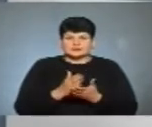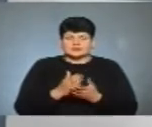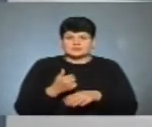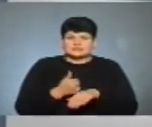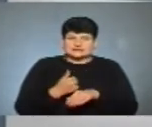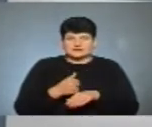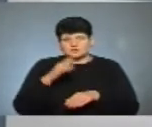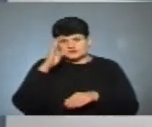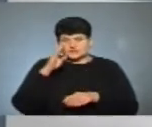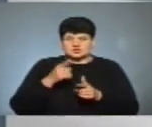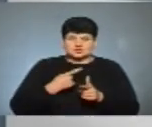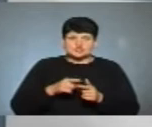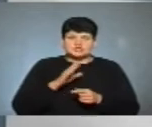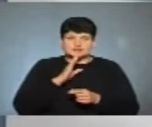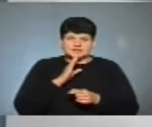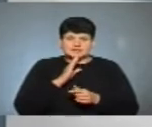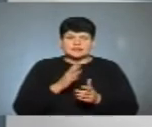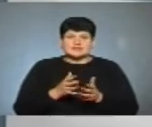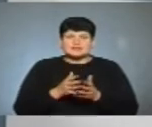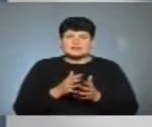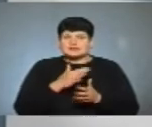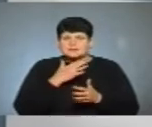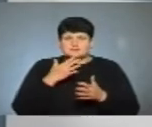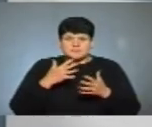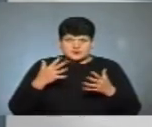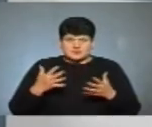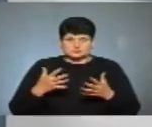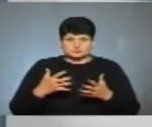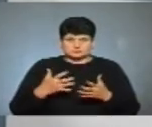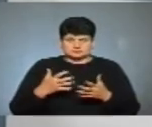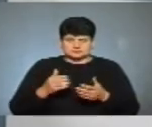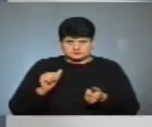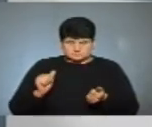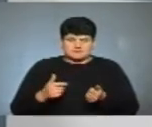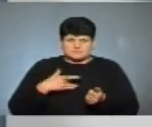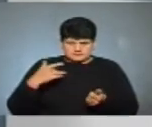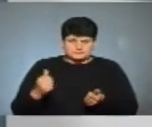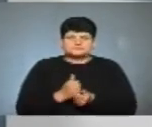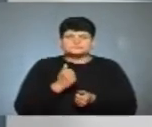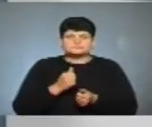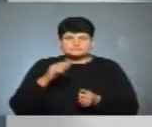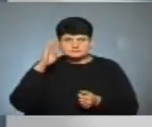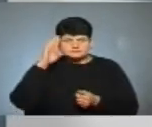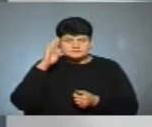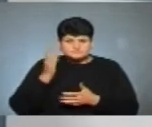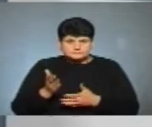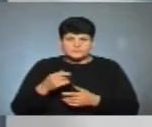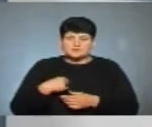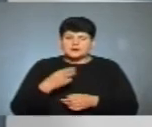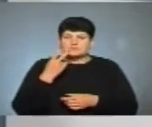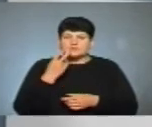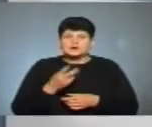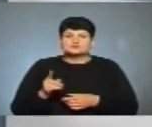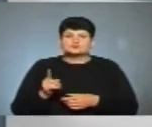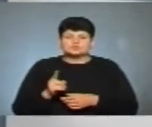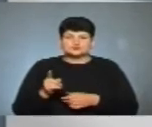Чи жінки, чи чоловіки. Набагато, скажімо, стійкіше є чоловічий електорат. І відповідно, ми ще бачимо, що